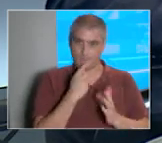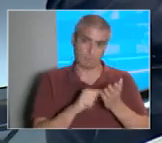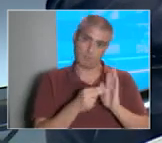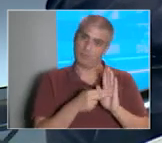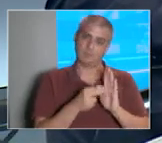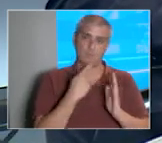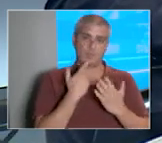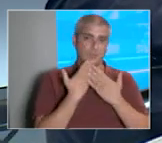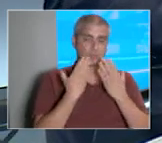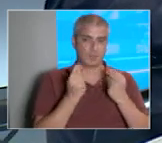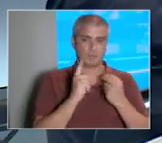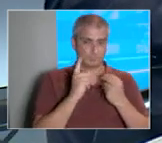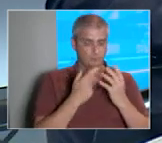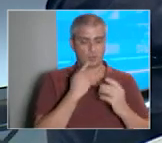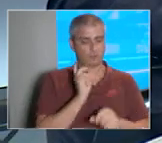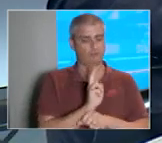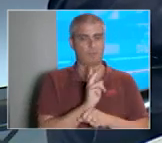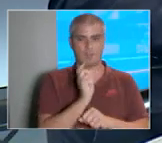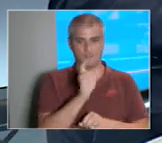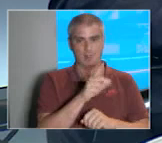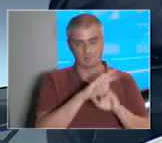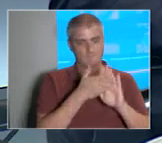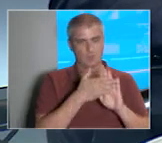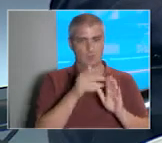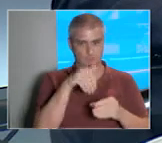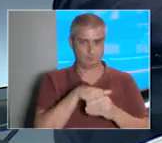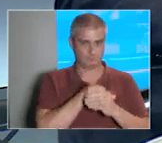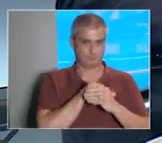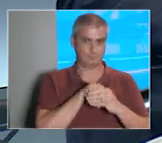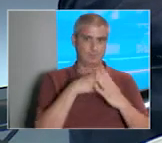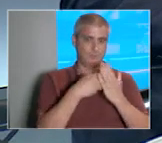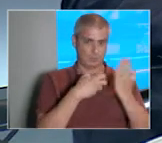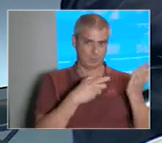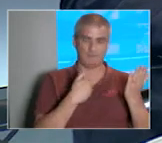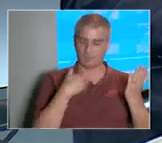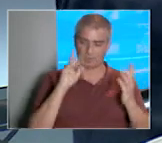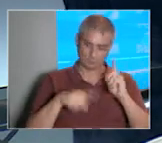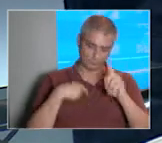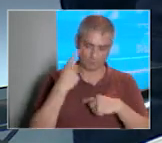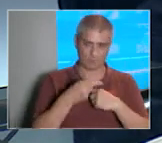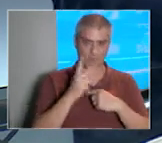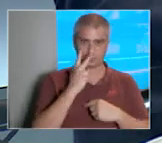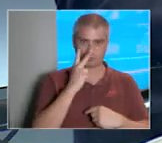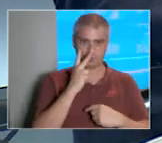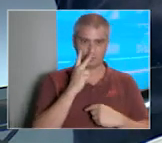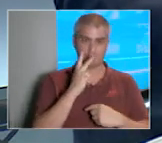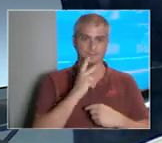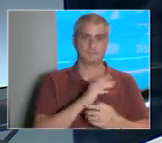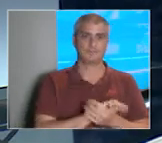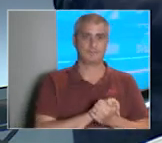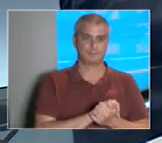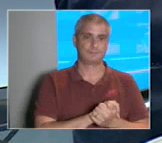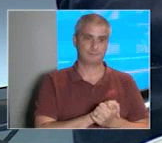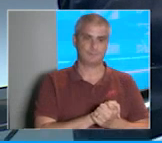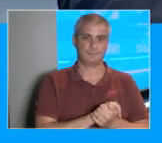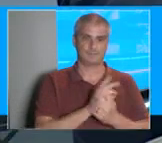פוליטית בעוונותינו. אבל אני תודה רבה למי שעומד במילה טוב, וזה כן. כל החבר'ה כאן מאחורי זכוכית, ואנחנו נהיה כאן בשבוע הבא ביום שני. בעזרת השם, ניתן לצפות לנו